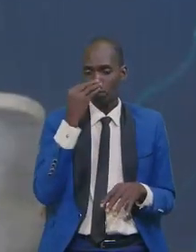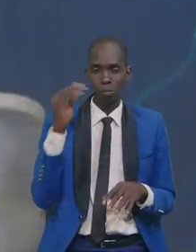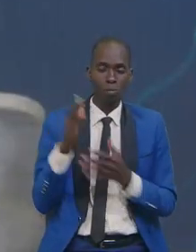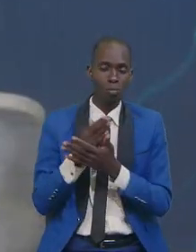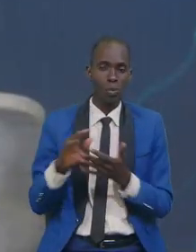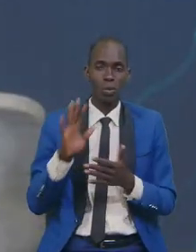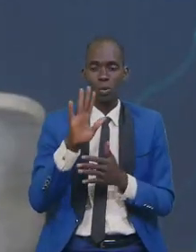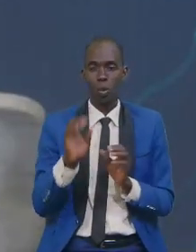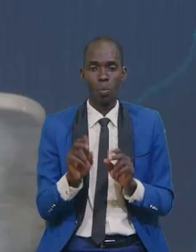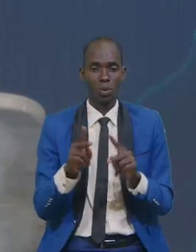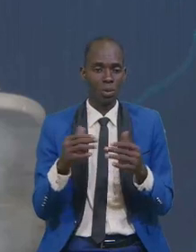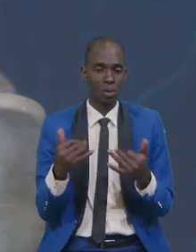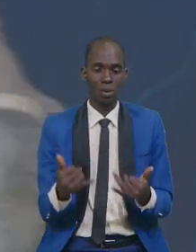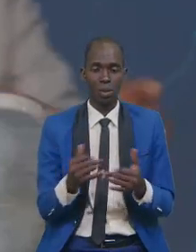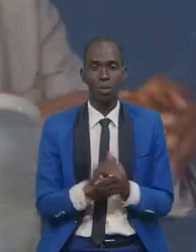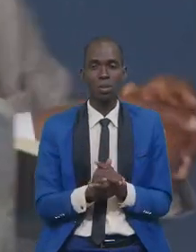Ne t'amuse pas avec.